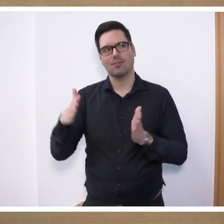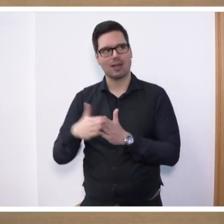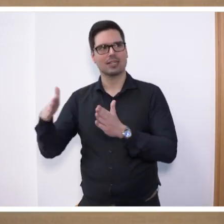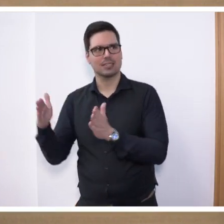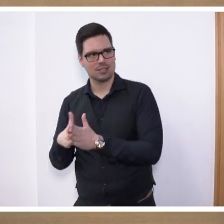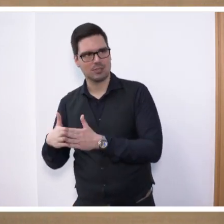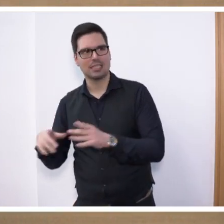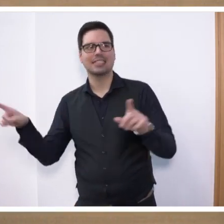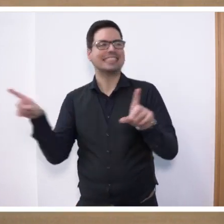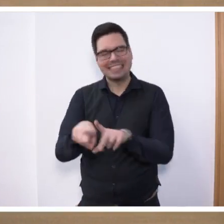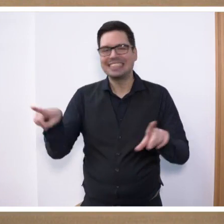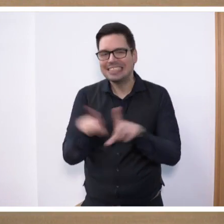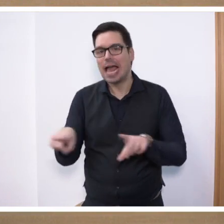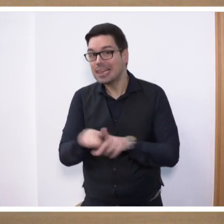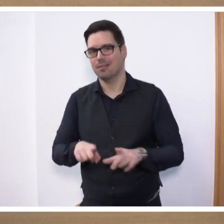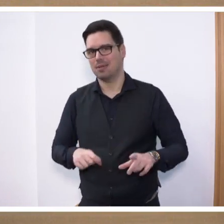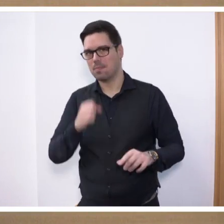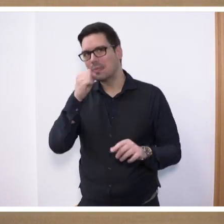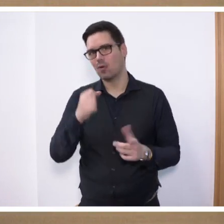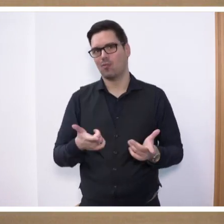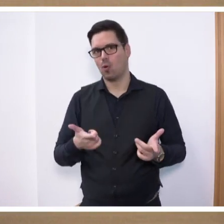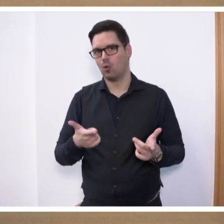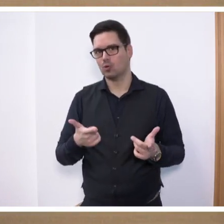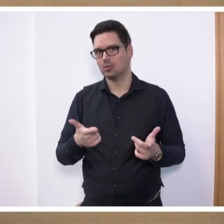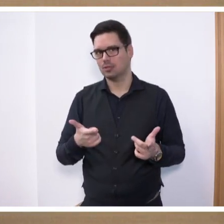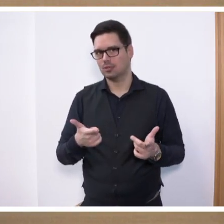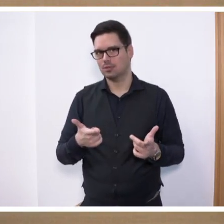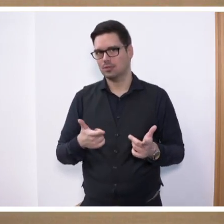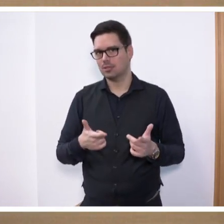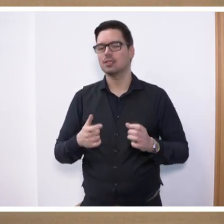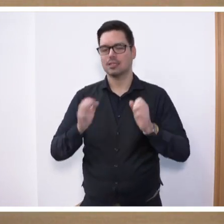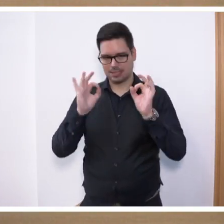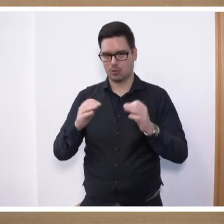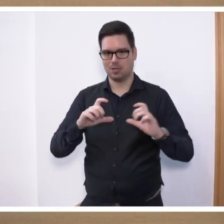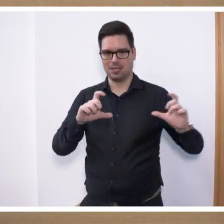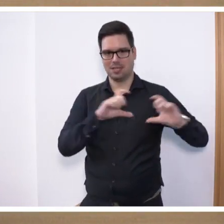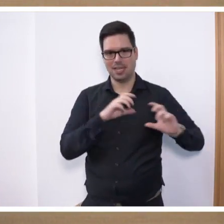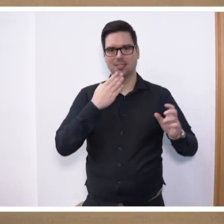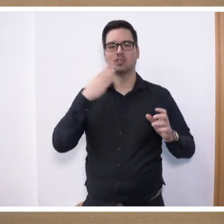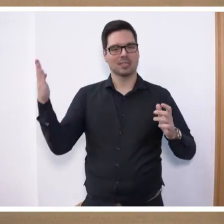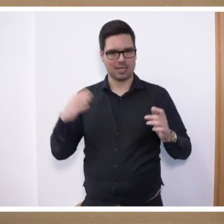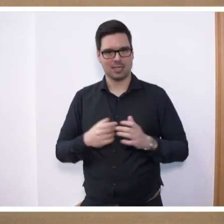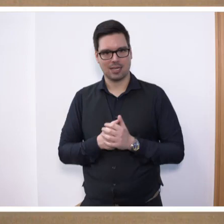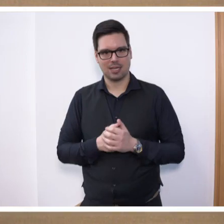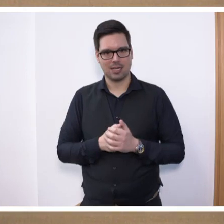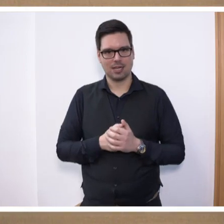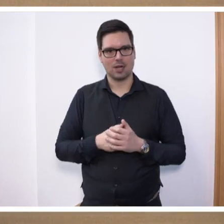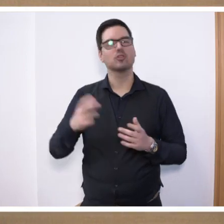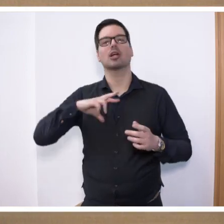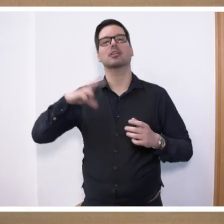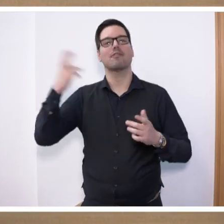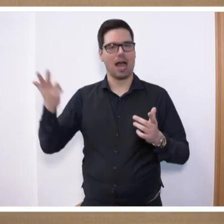selbiger Standard zur Verfügung gestellt. Und das bitte ich auch zu beachten. Sehr gut, herzlichen Dank. Eigentlich habe ich es auch nicht anders